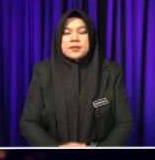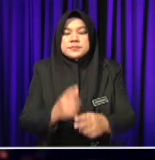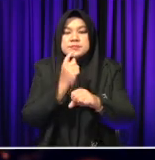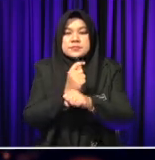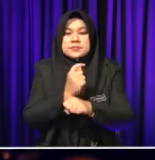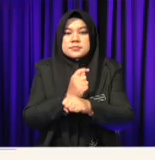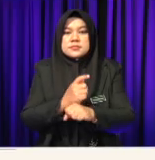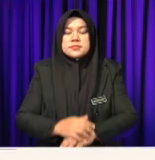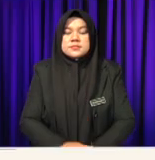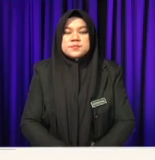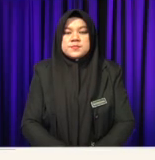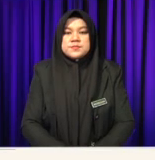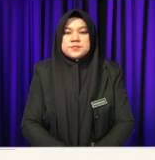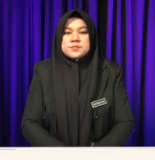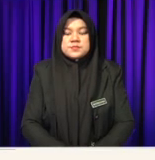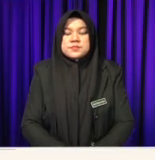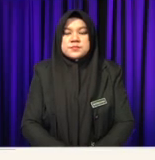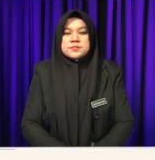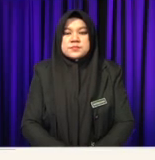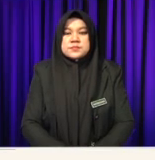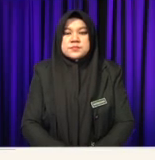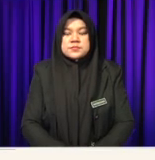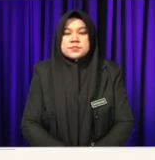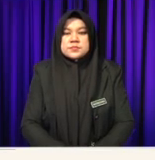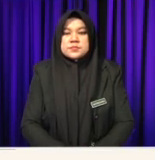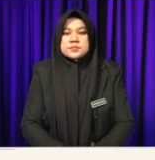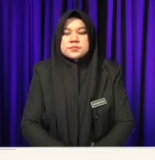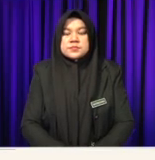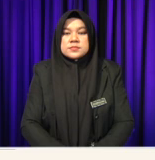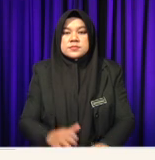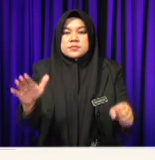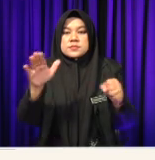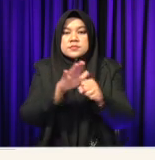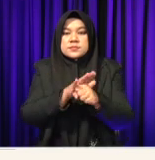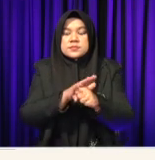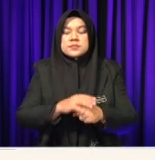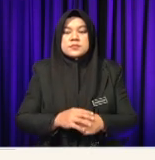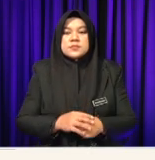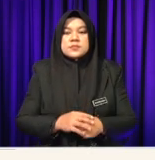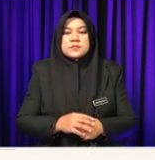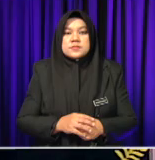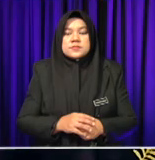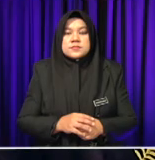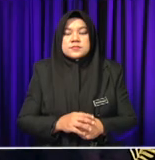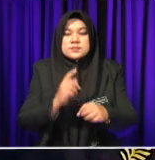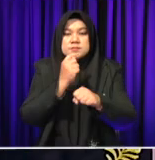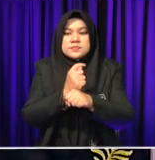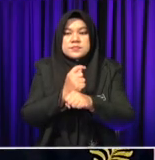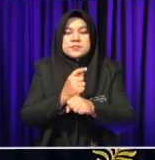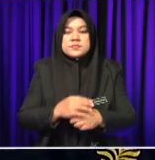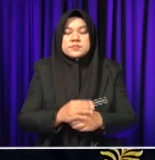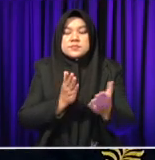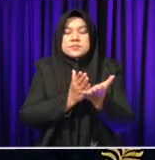tahniah bagus dapatlah dua markah ke Adlin full Mark markah penuh tahniah